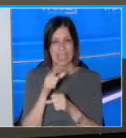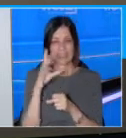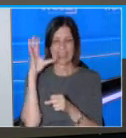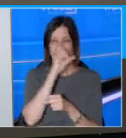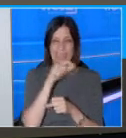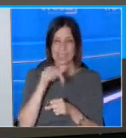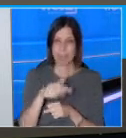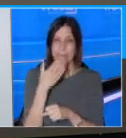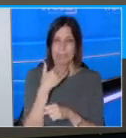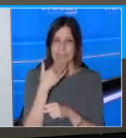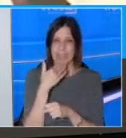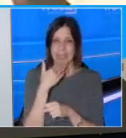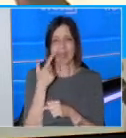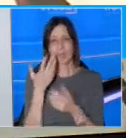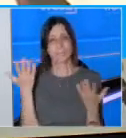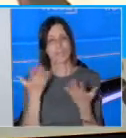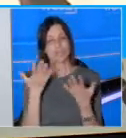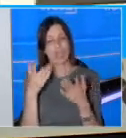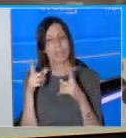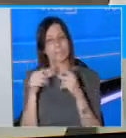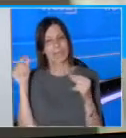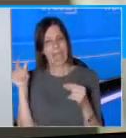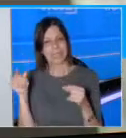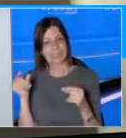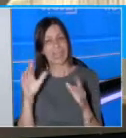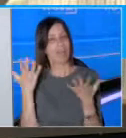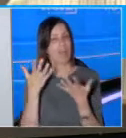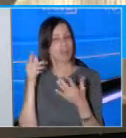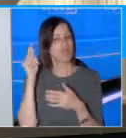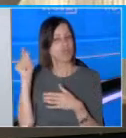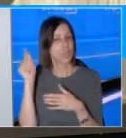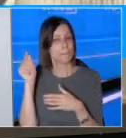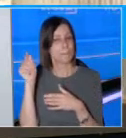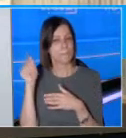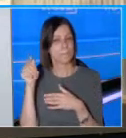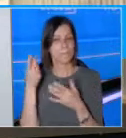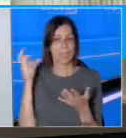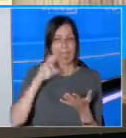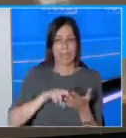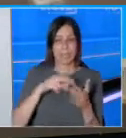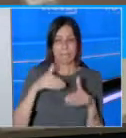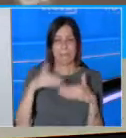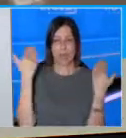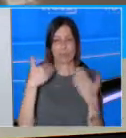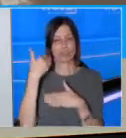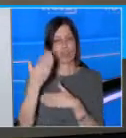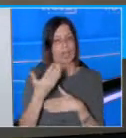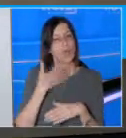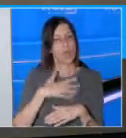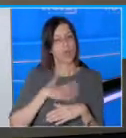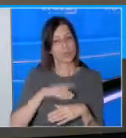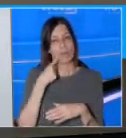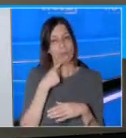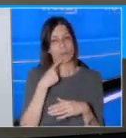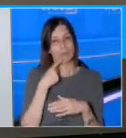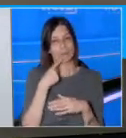כאן בישראל למה שקרה בעזה, ואיך שם קמים בבוקר שאחרי. אנחנו רוצים לומר